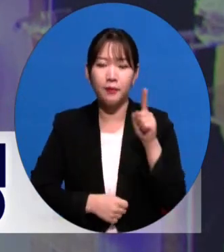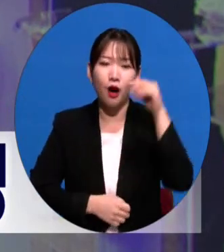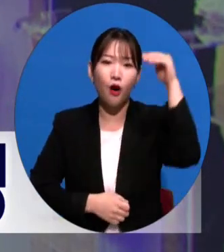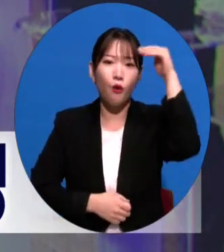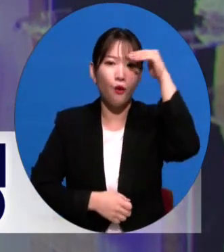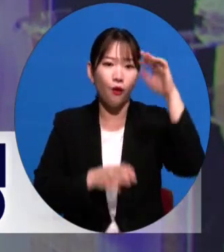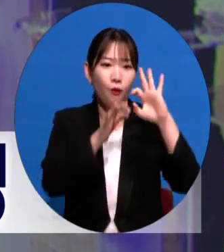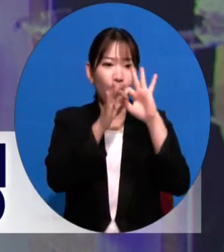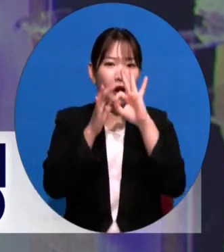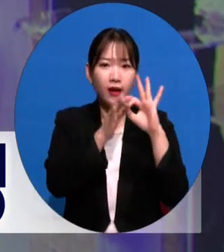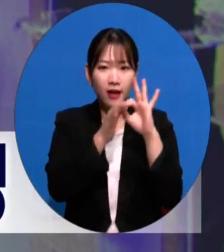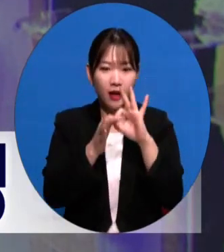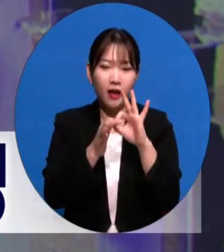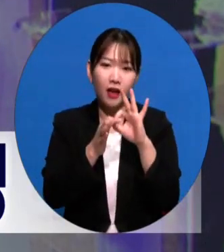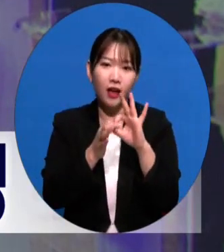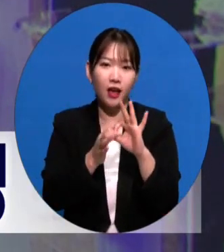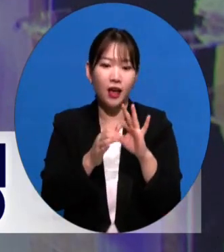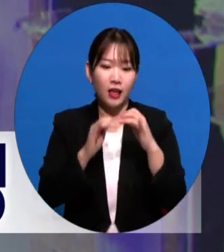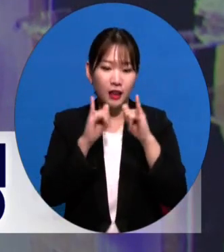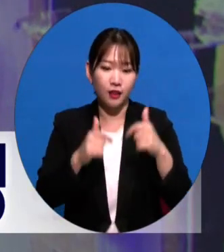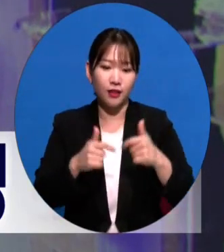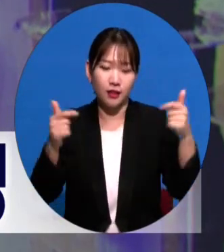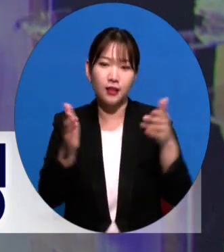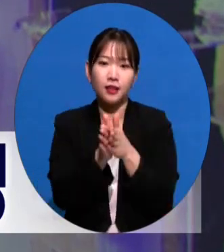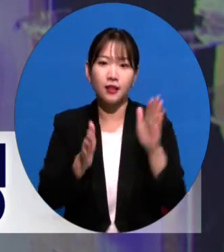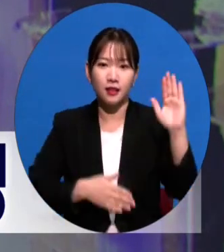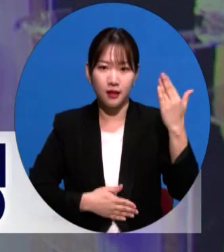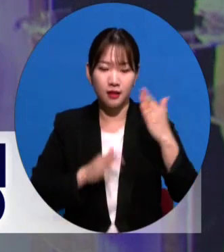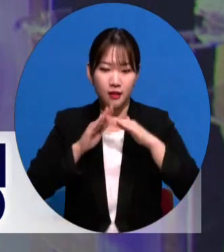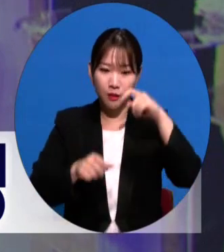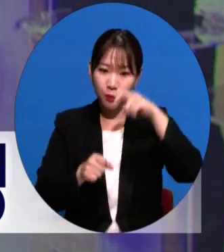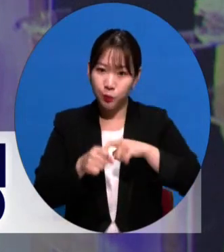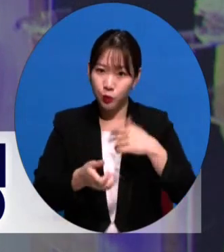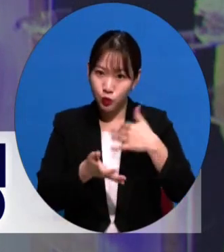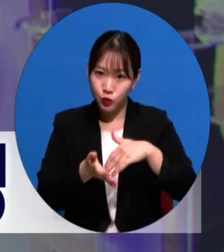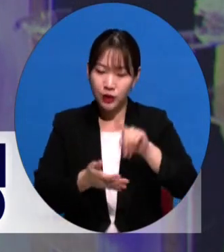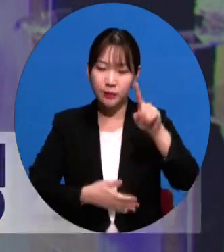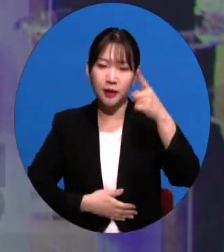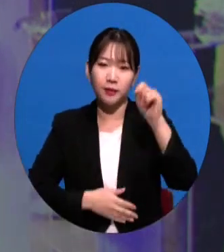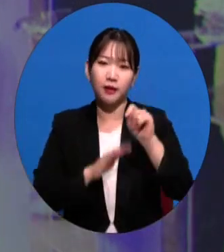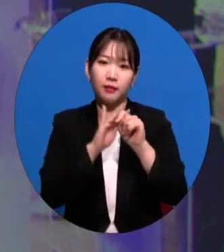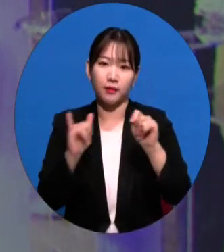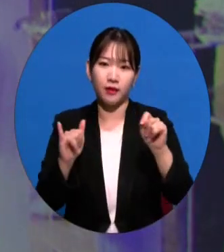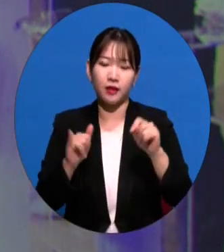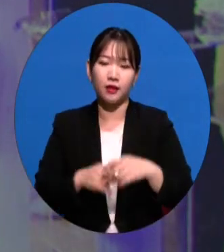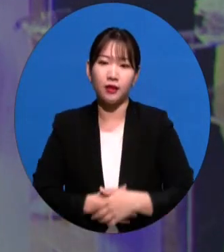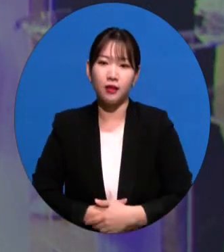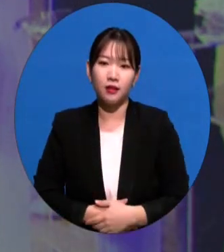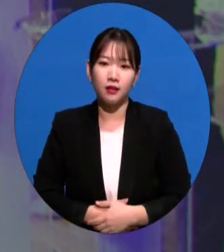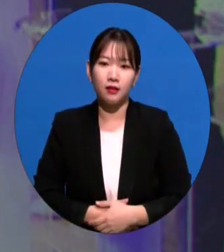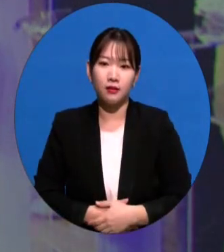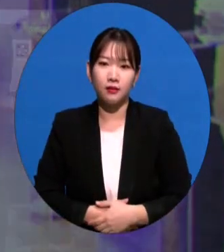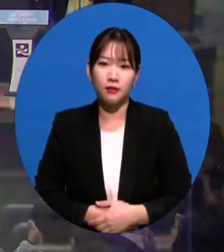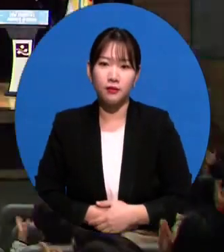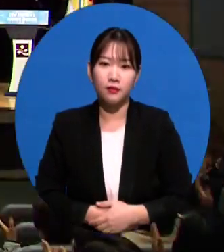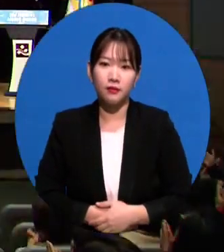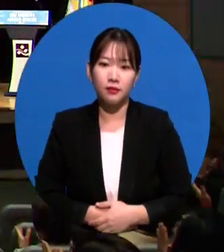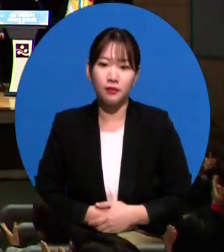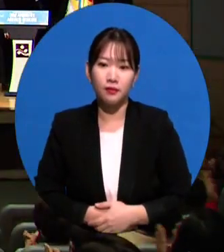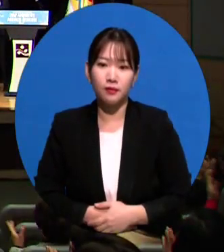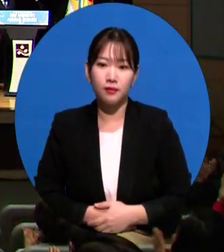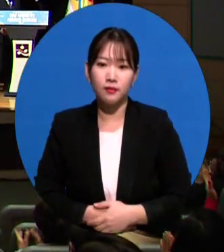관계 인구 늘리기가 시작됐습니다. 전라남도 목표는 100만 명입니다. 김진선 기자입니다.